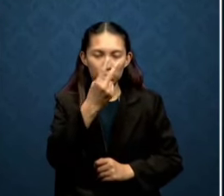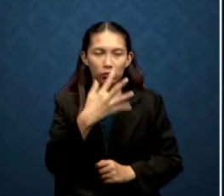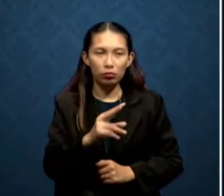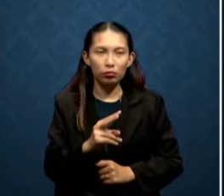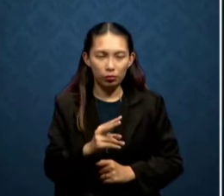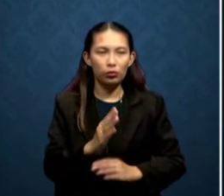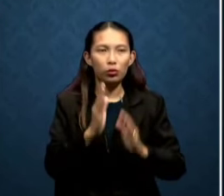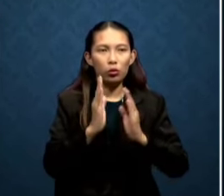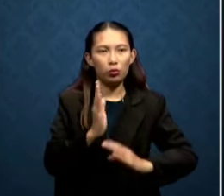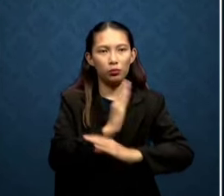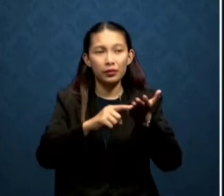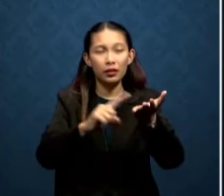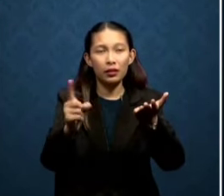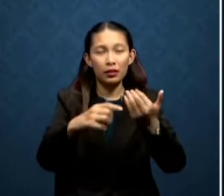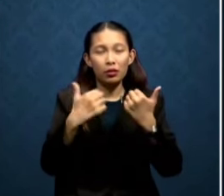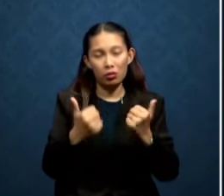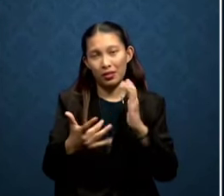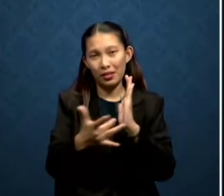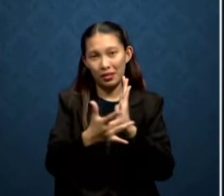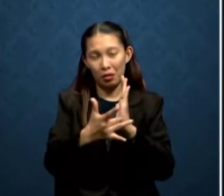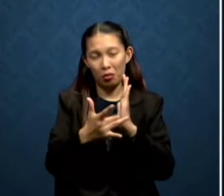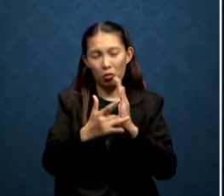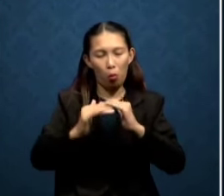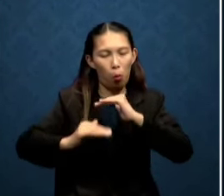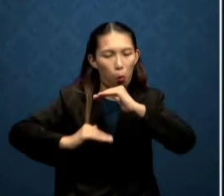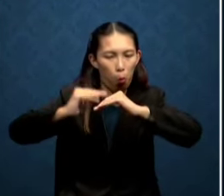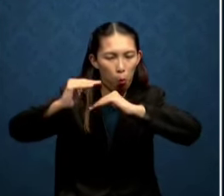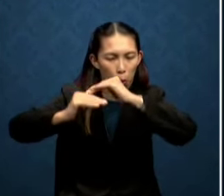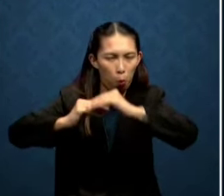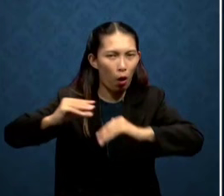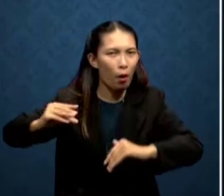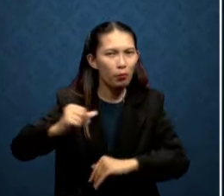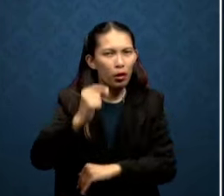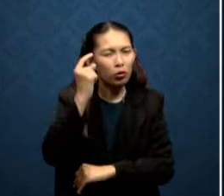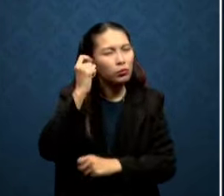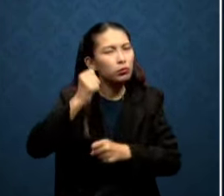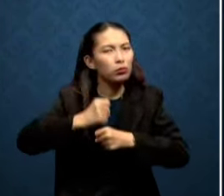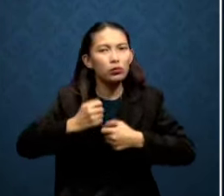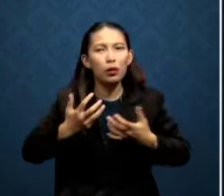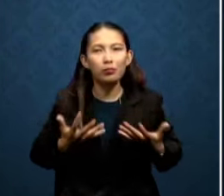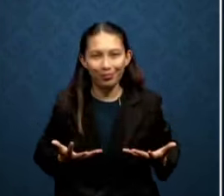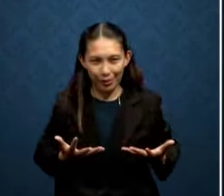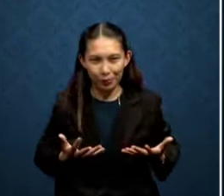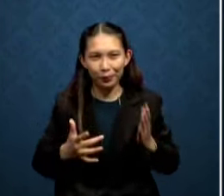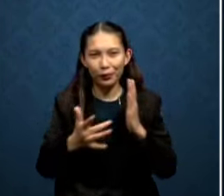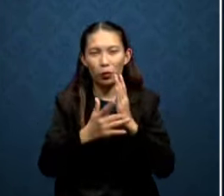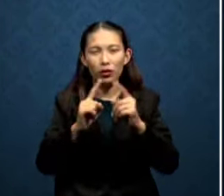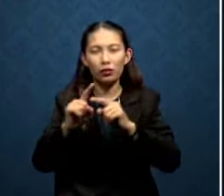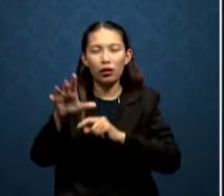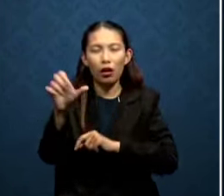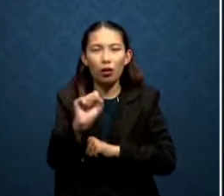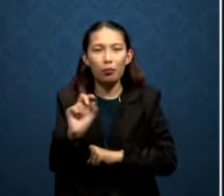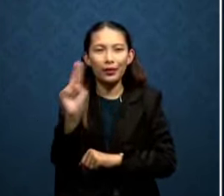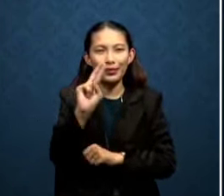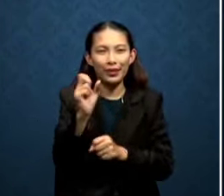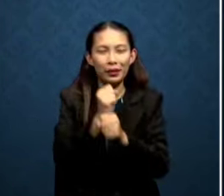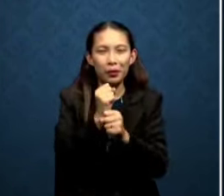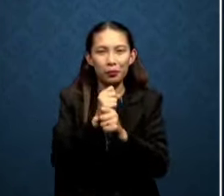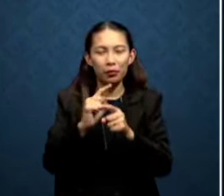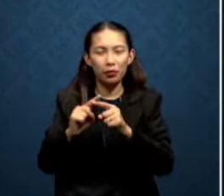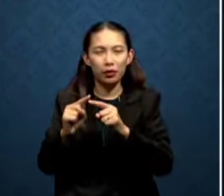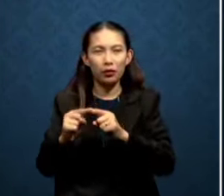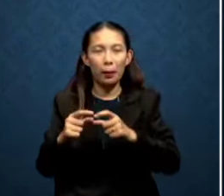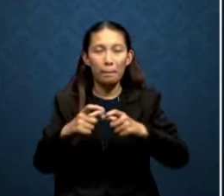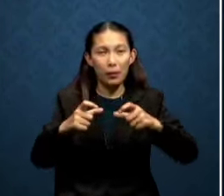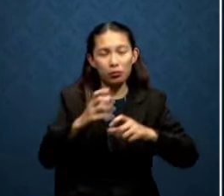เข้าถึงสวัสดิการของรัฐได้เนื่องจากการเดินทางไปทำบัตรประจำตัวคนพิการค่อนข้างยากลำบากจึงควรมีการนำเทคโนโลยีมาใช้อำนวยความสะดวก